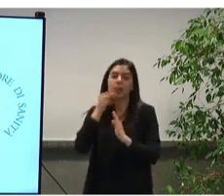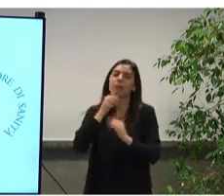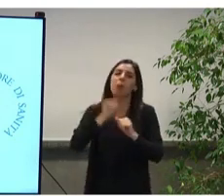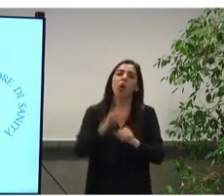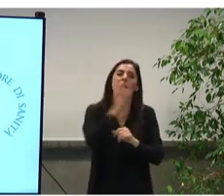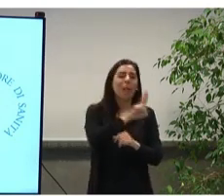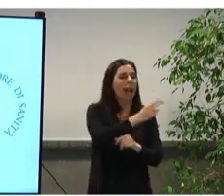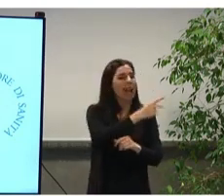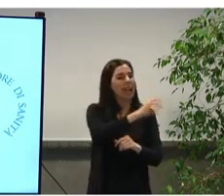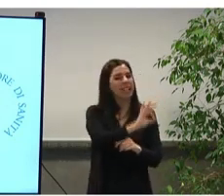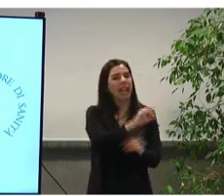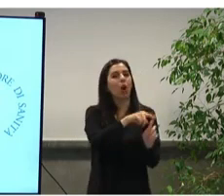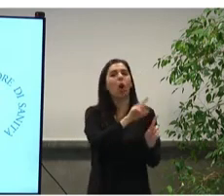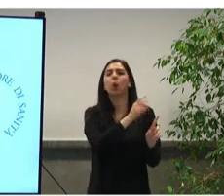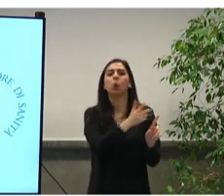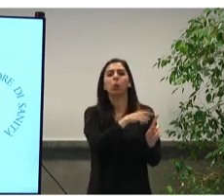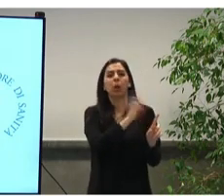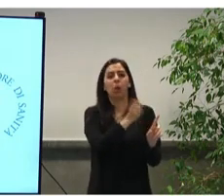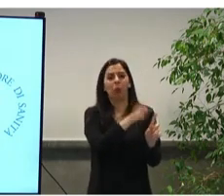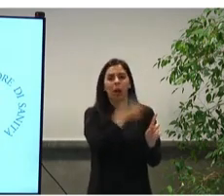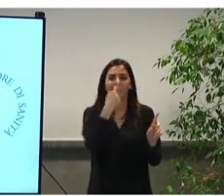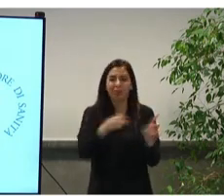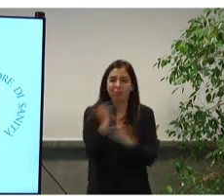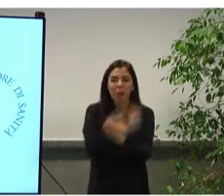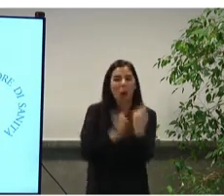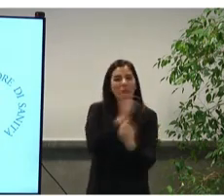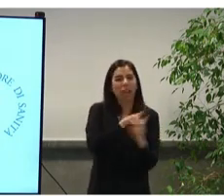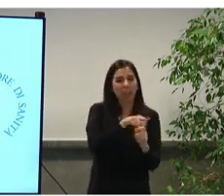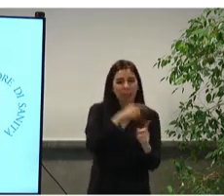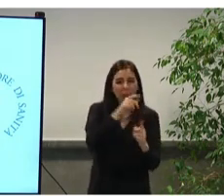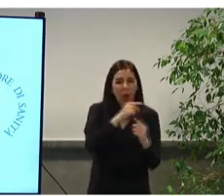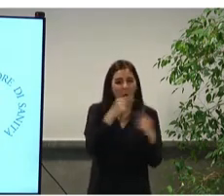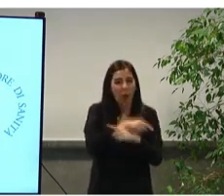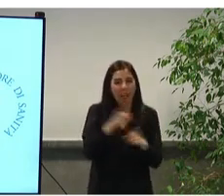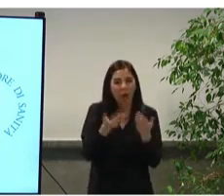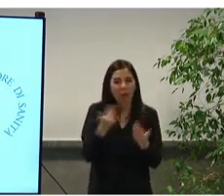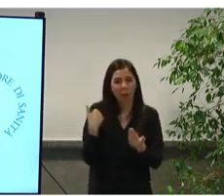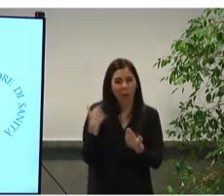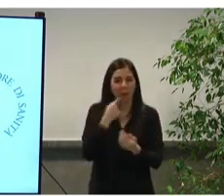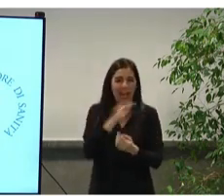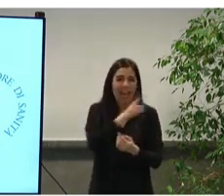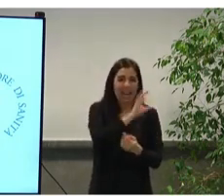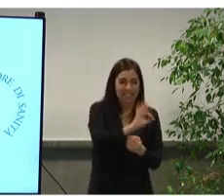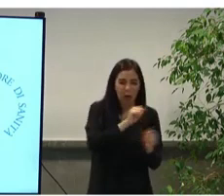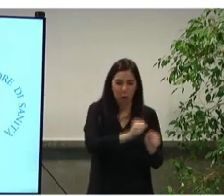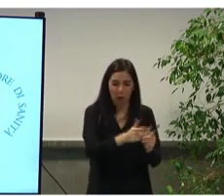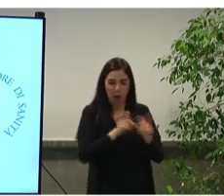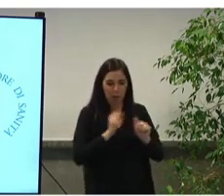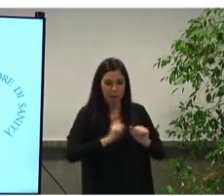stimare R0, che è un po' il processo inverso di quello che vi ho fatto vedere nella slide precedente, in cui posso prevedere